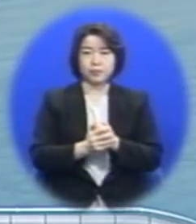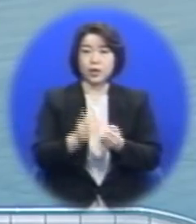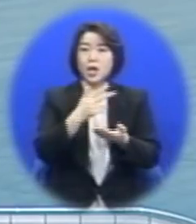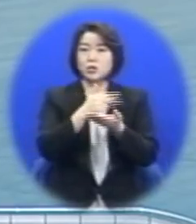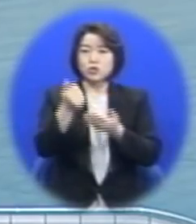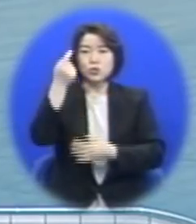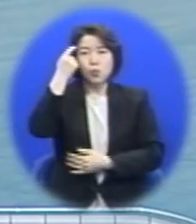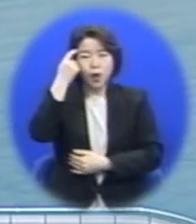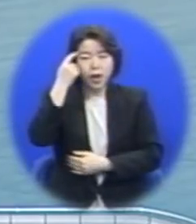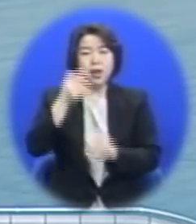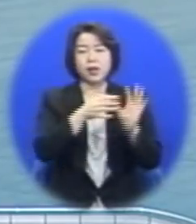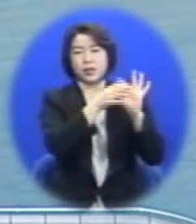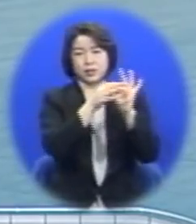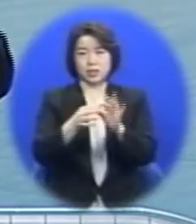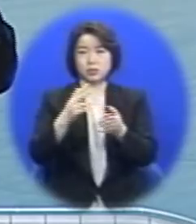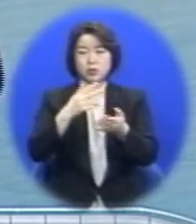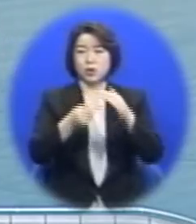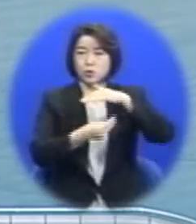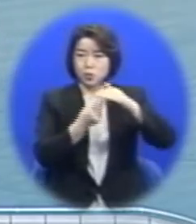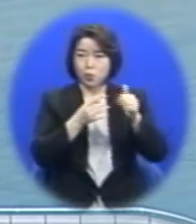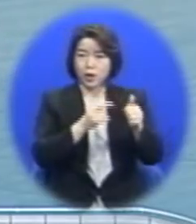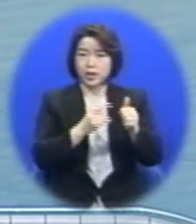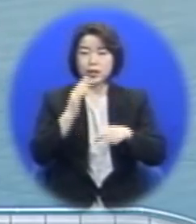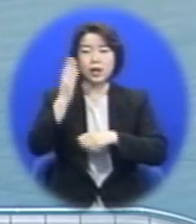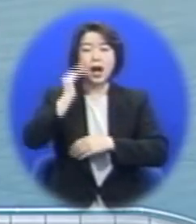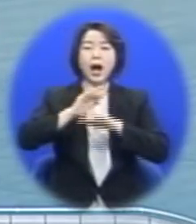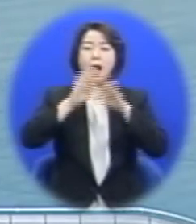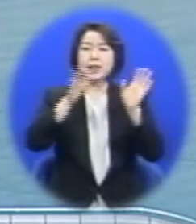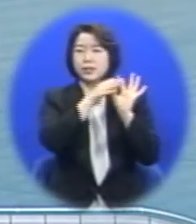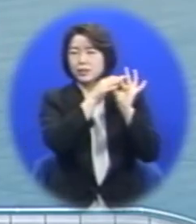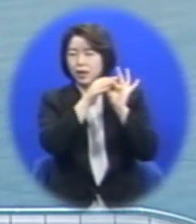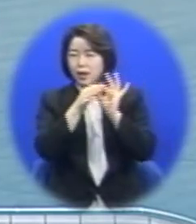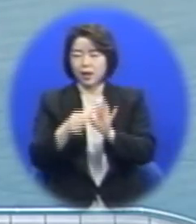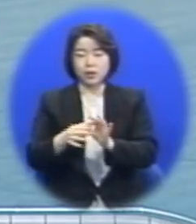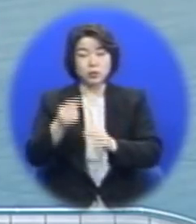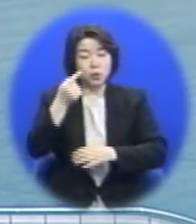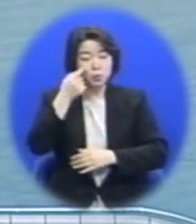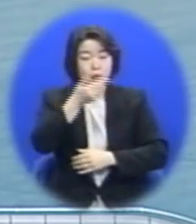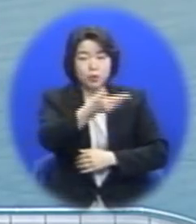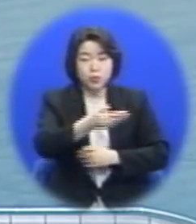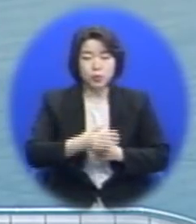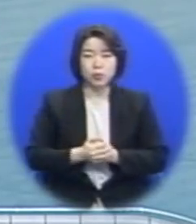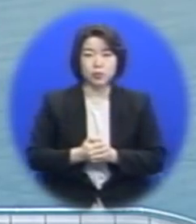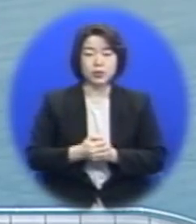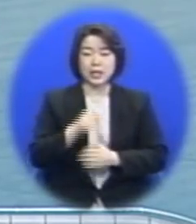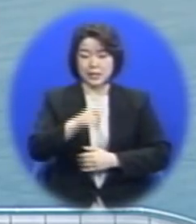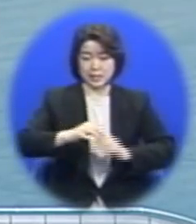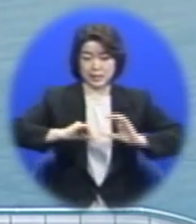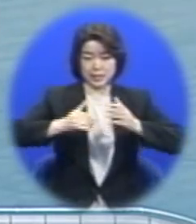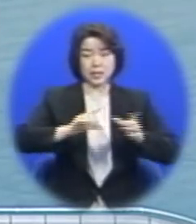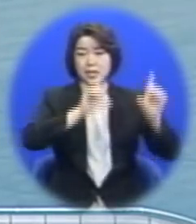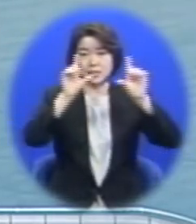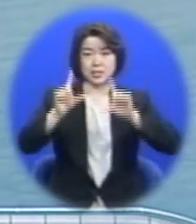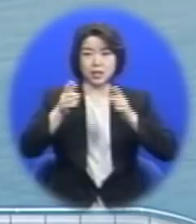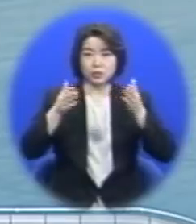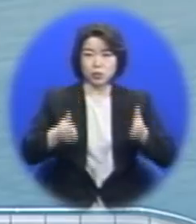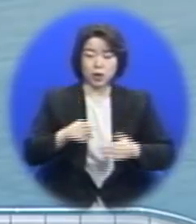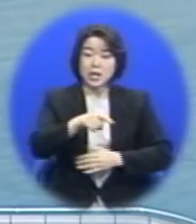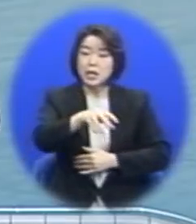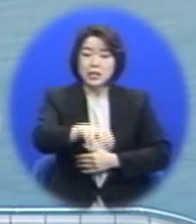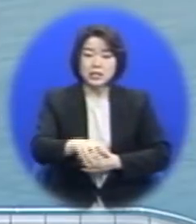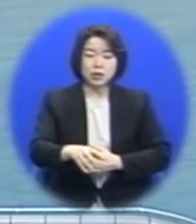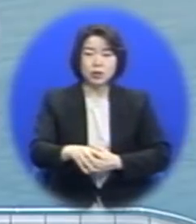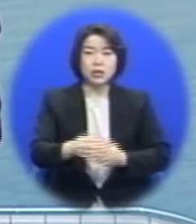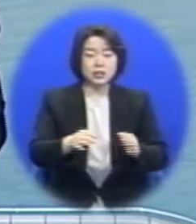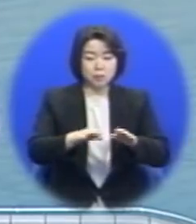주님이 왜 계속 요한에게 하늘을 계속 보여주는 걸까요? 이 세상 사는 동안에 여기서 일어나는 일